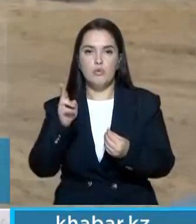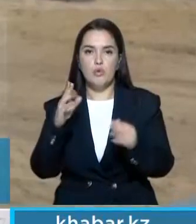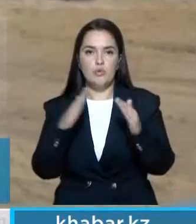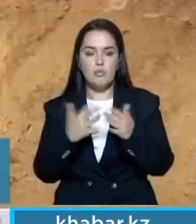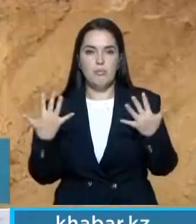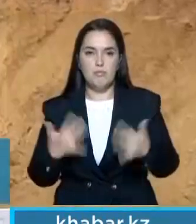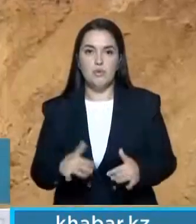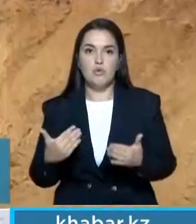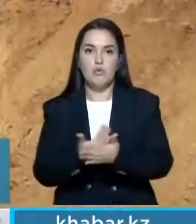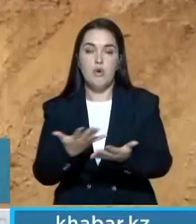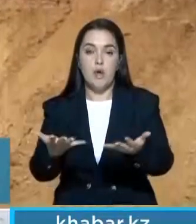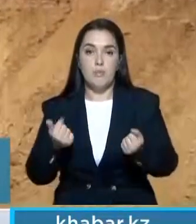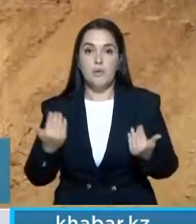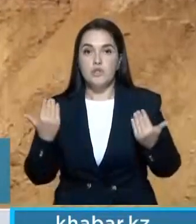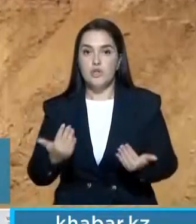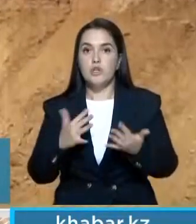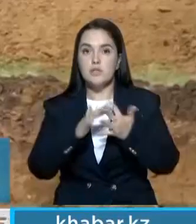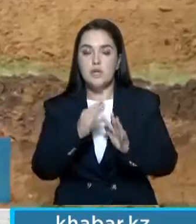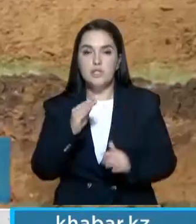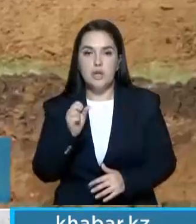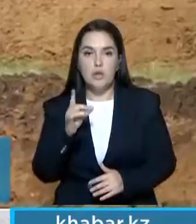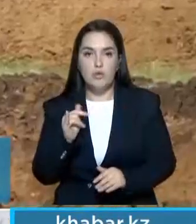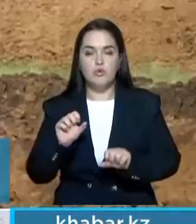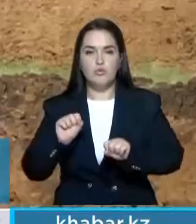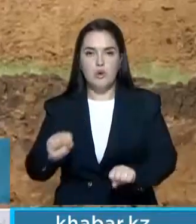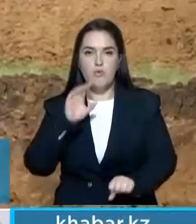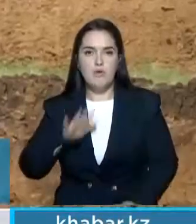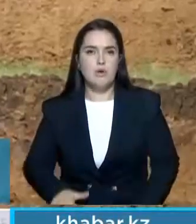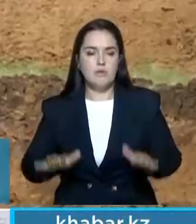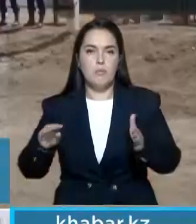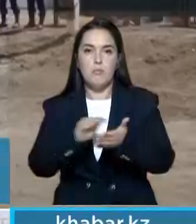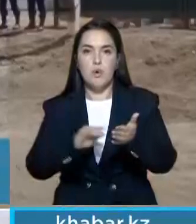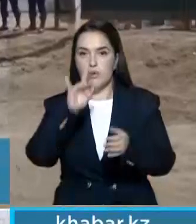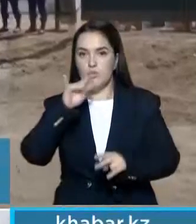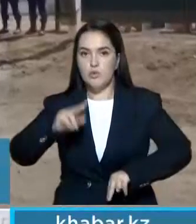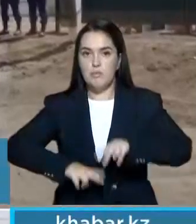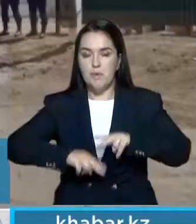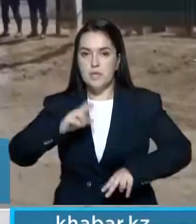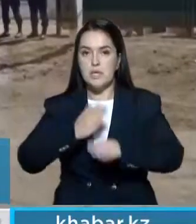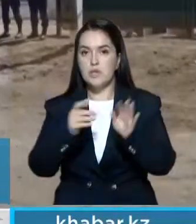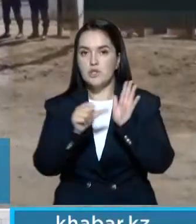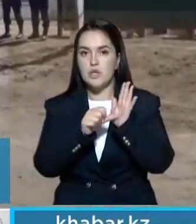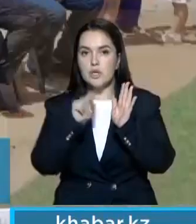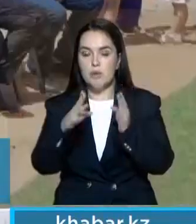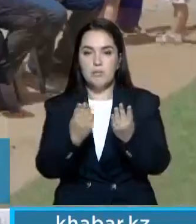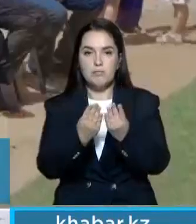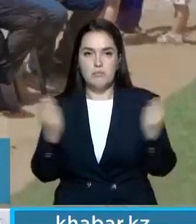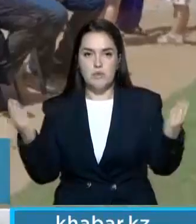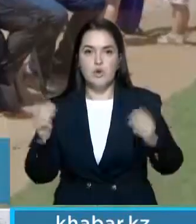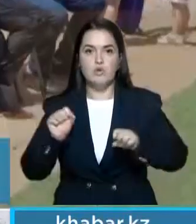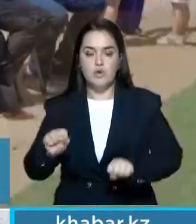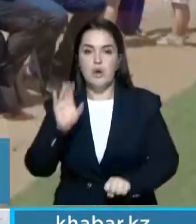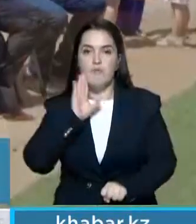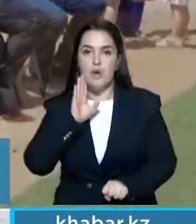новое жилье. Отныне жители села Жалаулы защищены от большой воды. После паводков здесь построили 6 километров защитных сооружений и